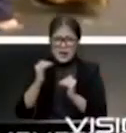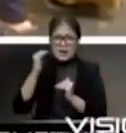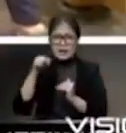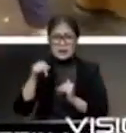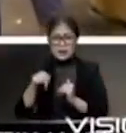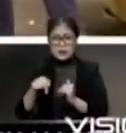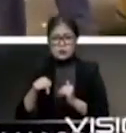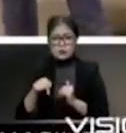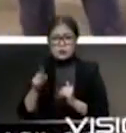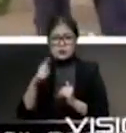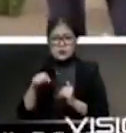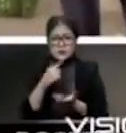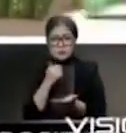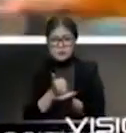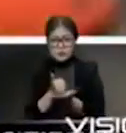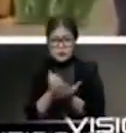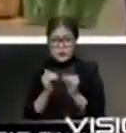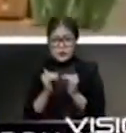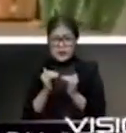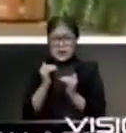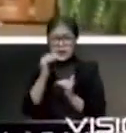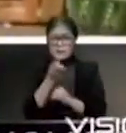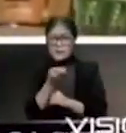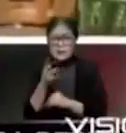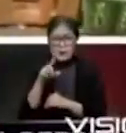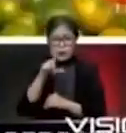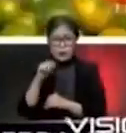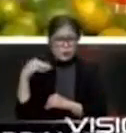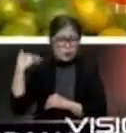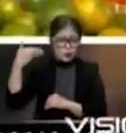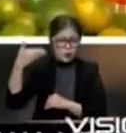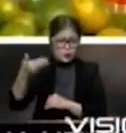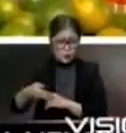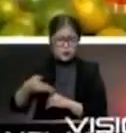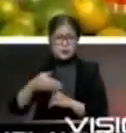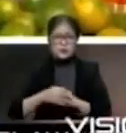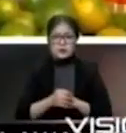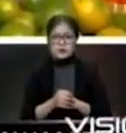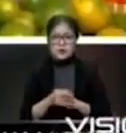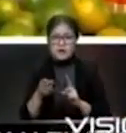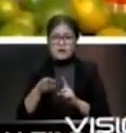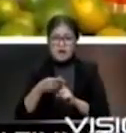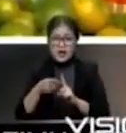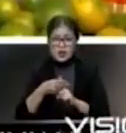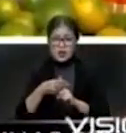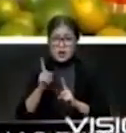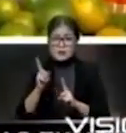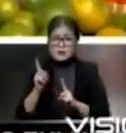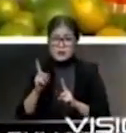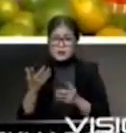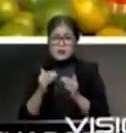sudah berangsur-angsur selama beberapa bulan terakhir. Pedagang menyebutkan faktor dari kenaikan harga ini karena